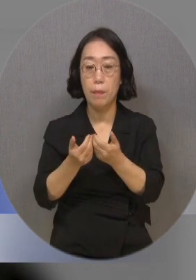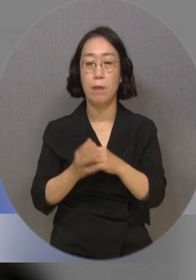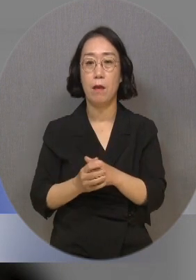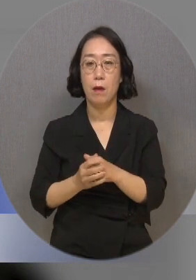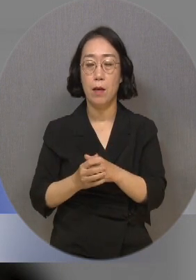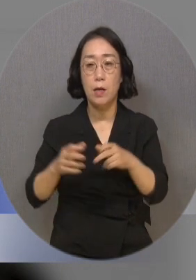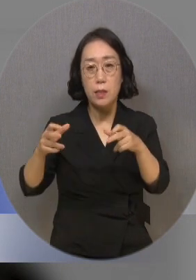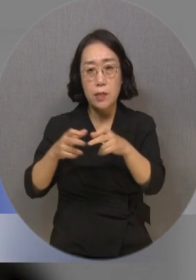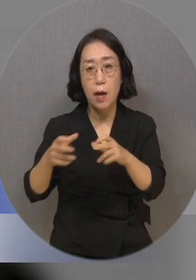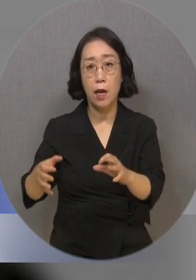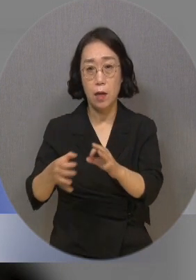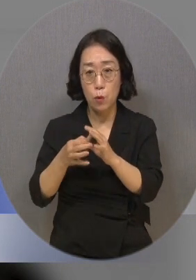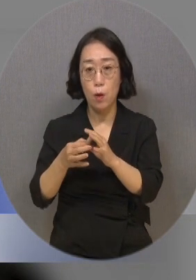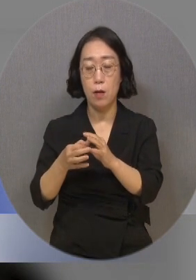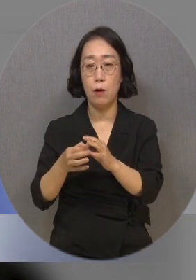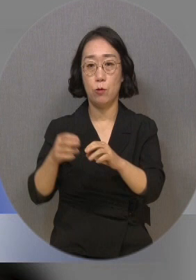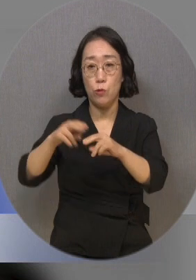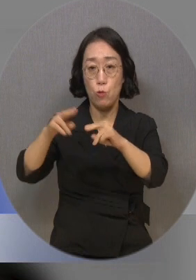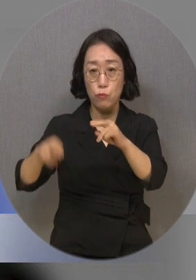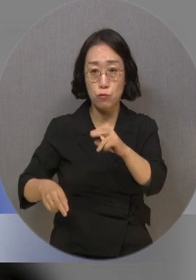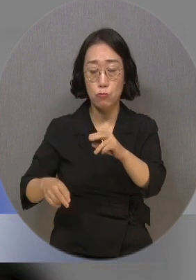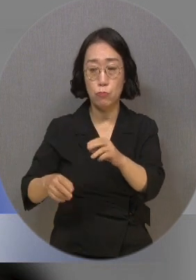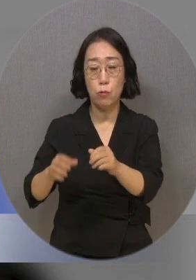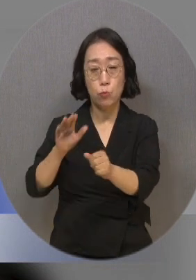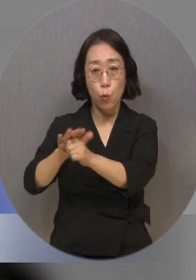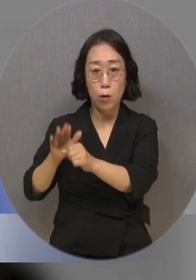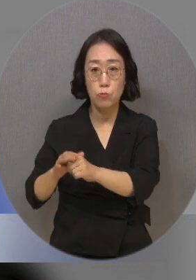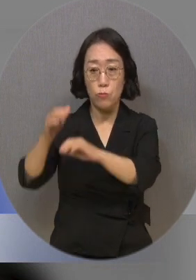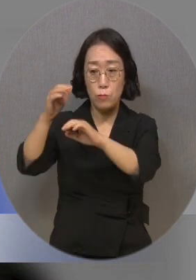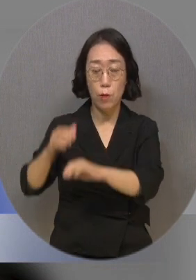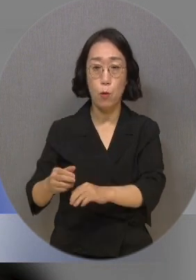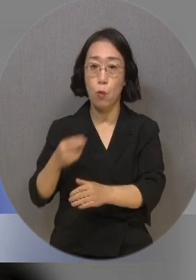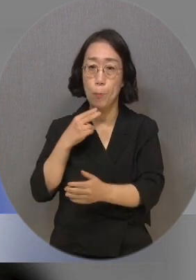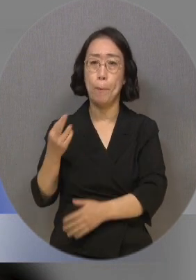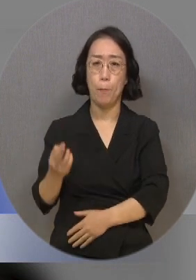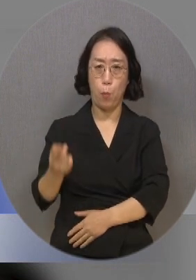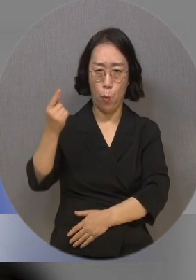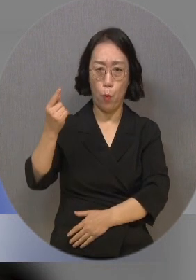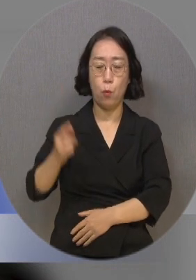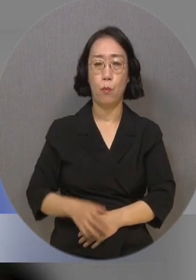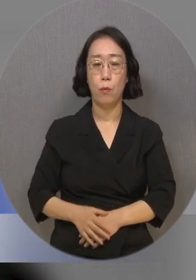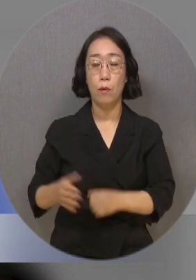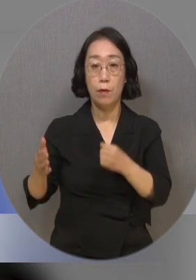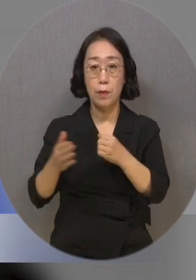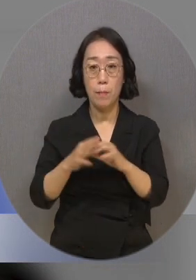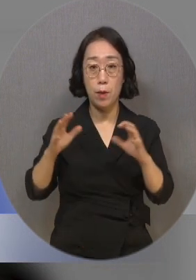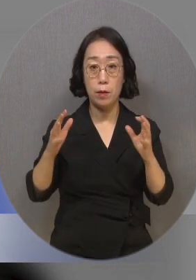대한장애인체육회 규정에는 해당 조문이 존재하지 않고 있기 때문입니다이